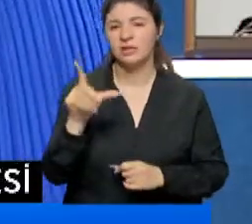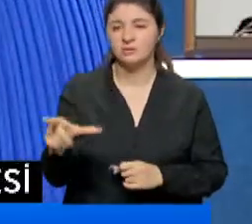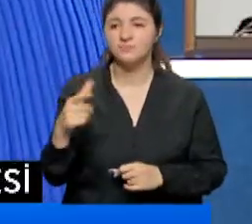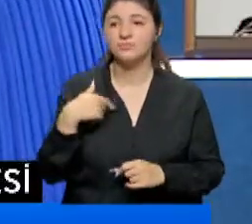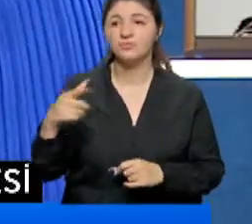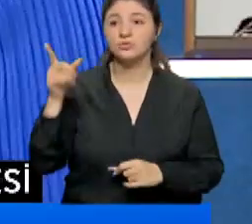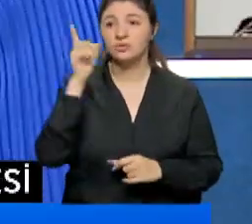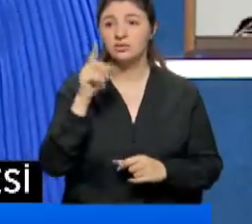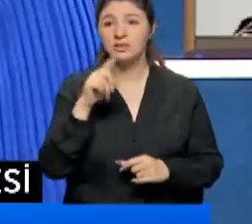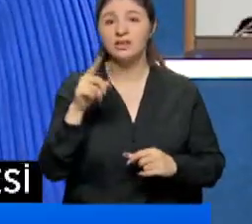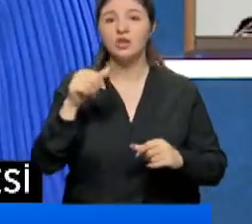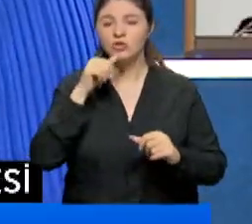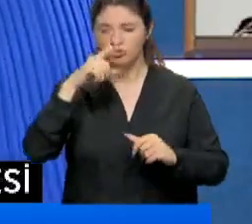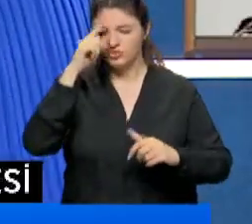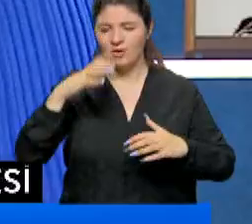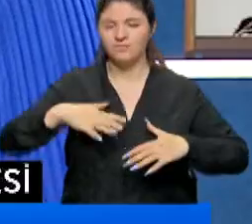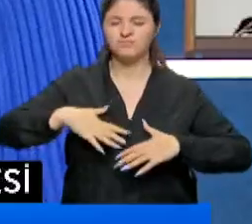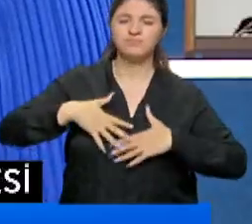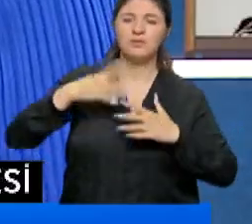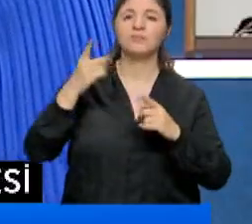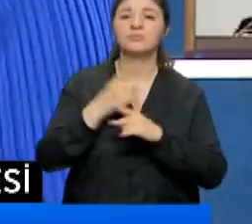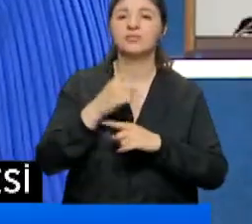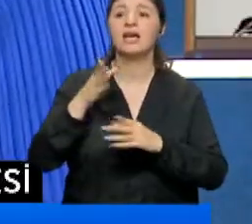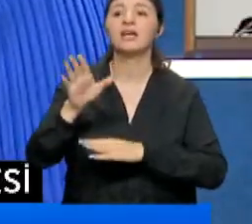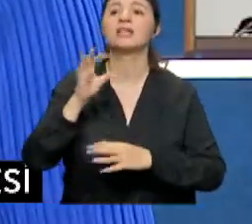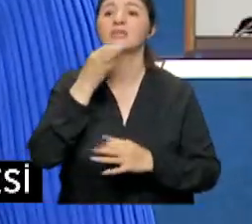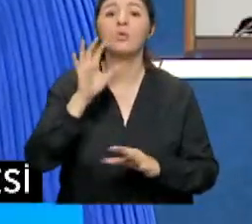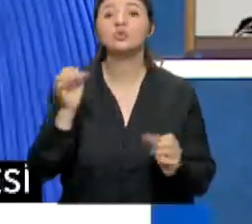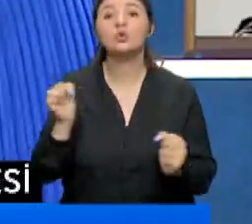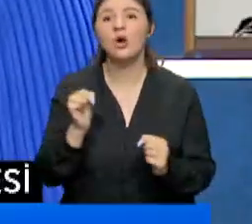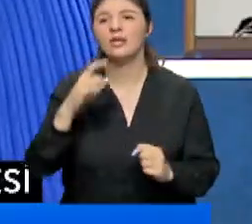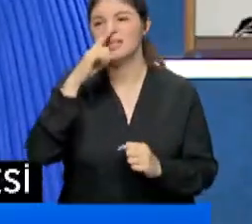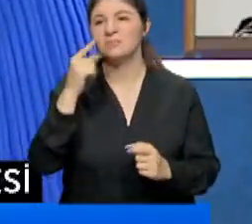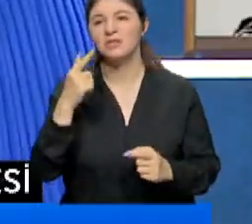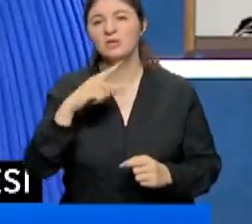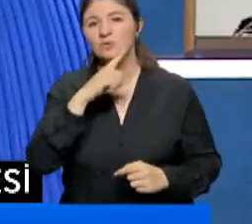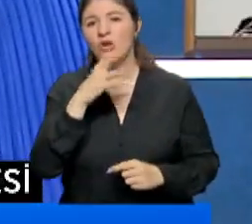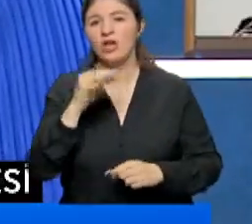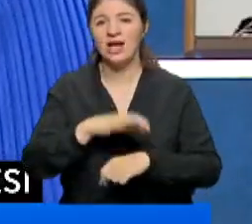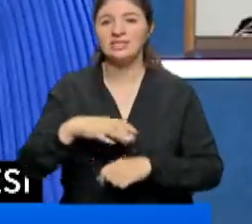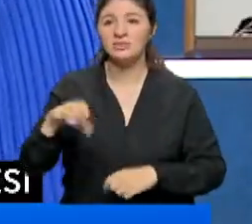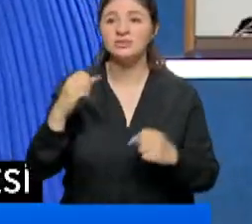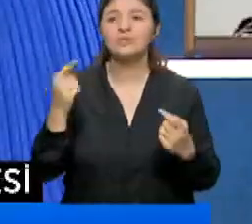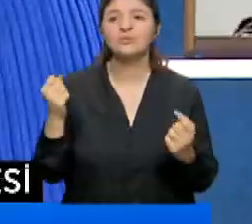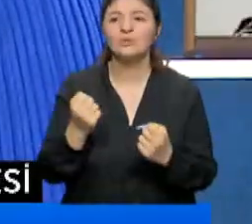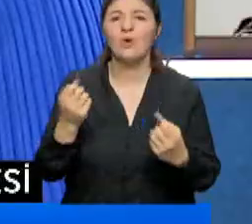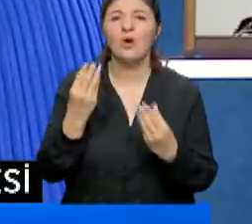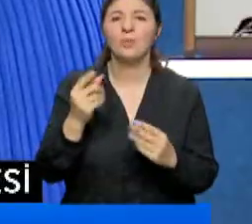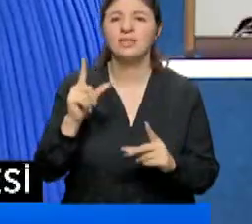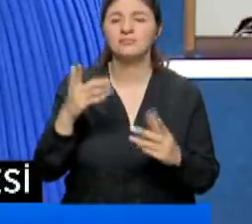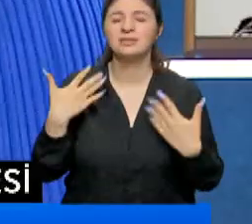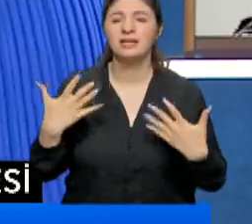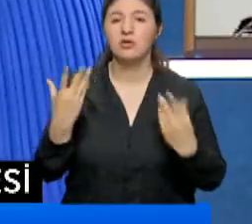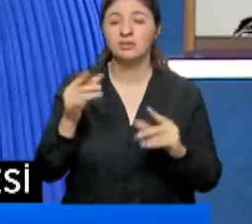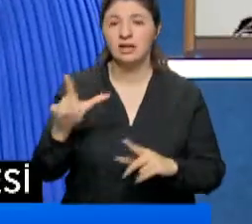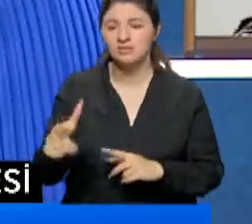biz o yüzden kaplıcalar vesaire önermeye seç onlara serin ortam ederiz yazın biraz daha zorlanır hastalarımız serin ortamda olmaları